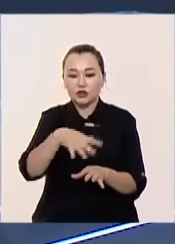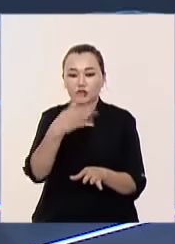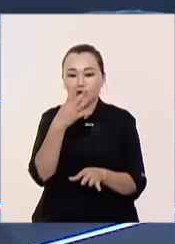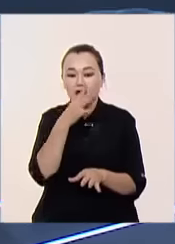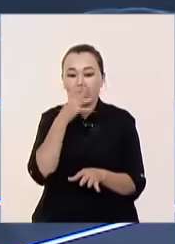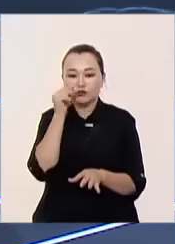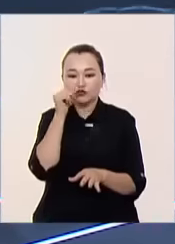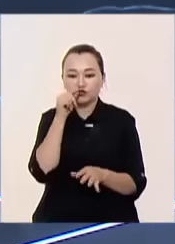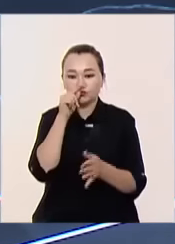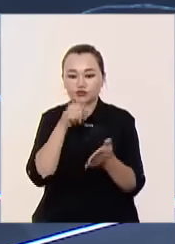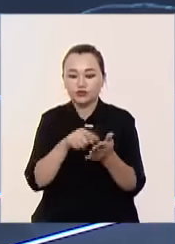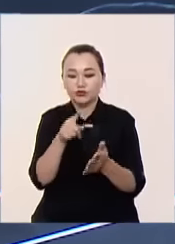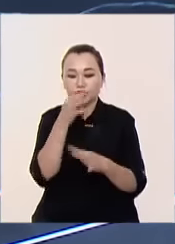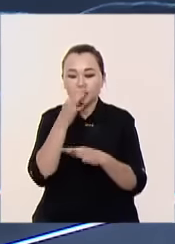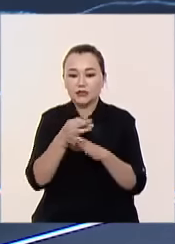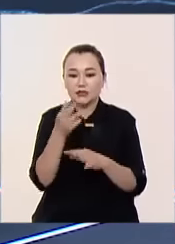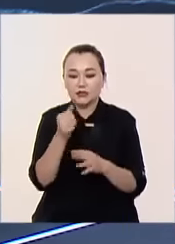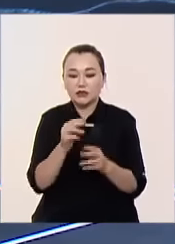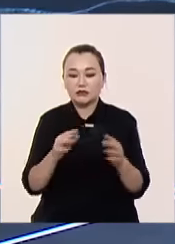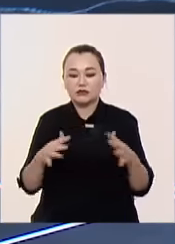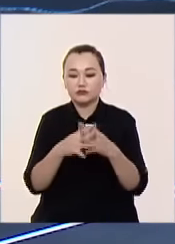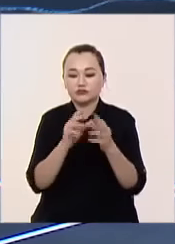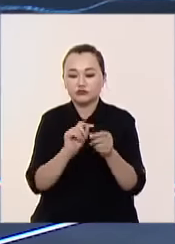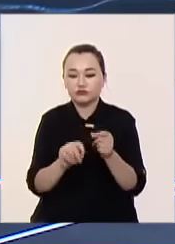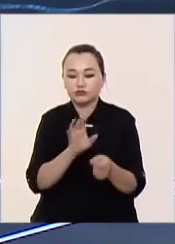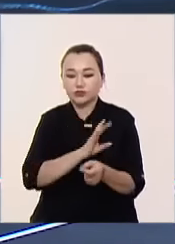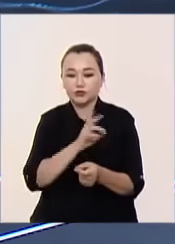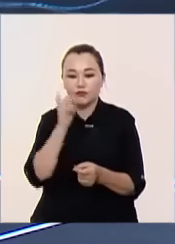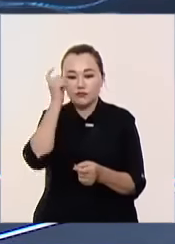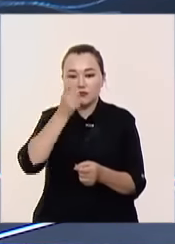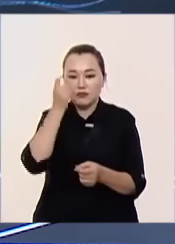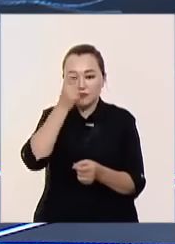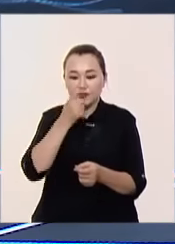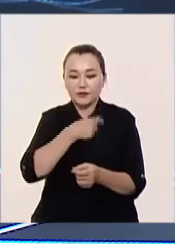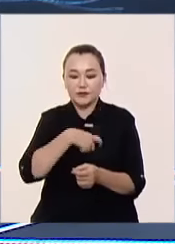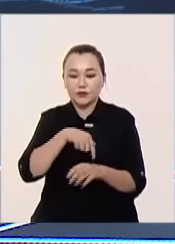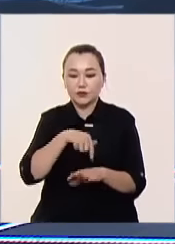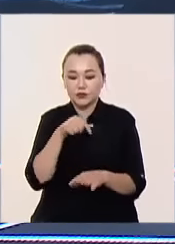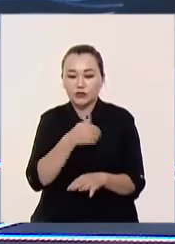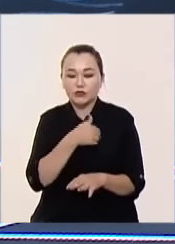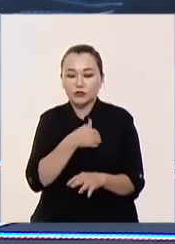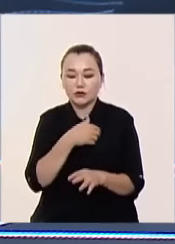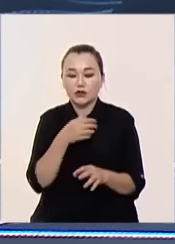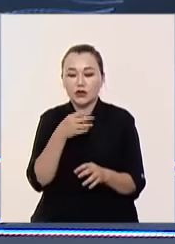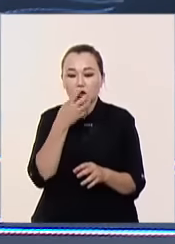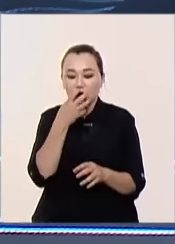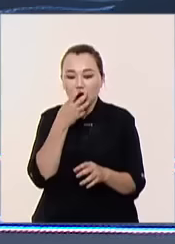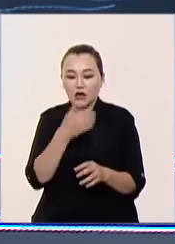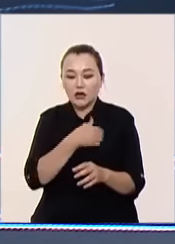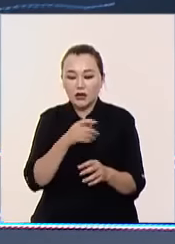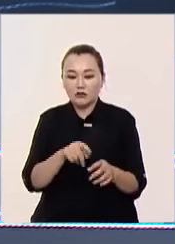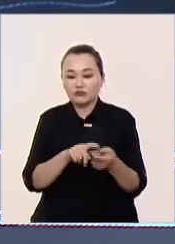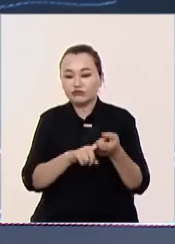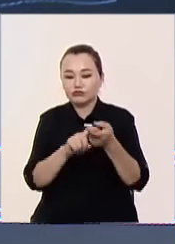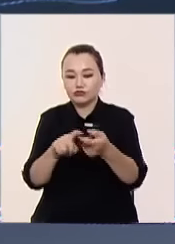54-летний мужчина. Он признался, что разводил там костер и при этом был пьян. Говорит, что хотел разогреть консервы, а когда огонь